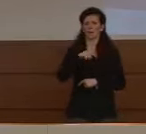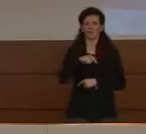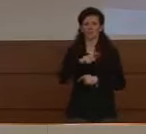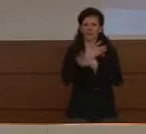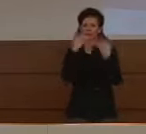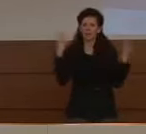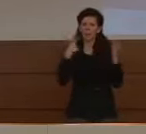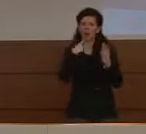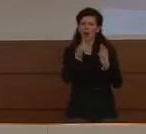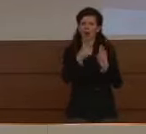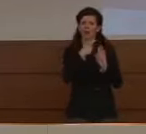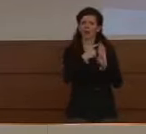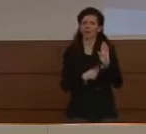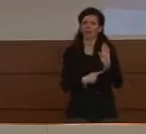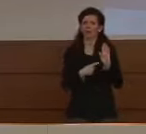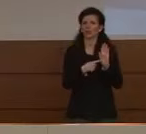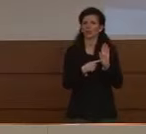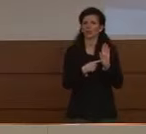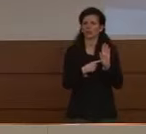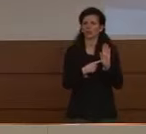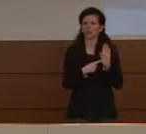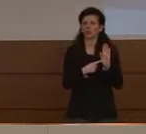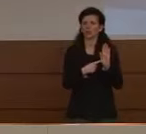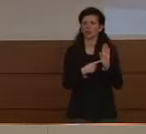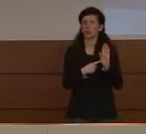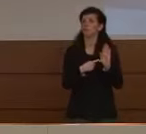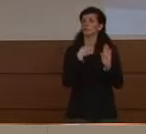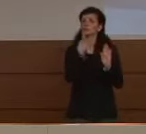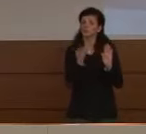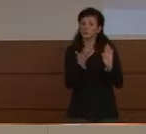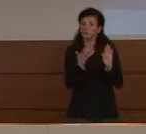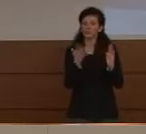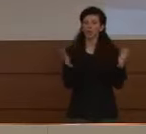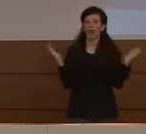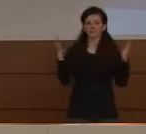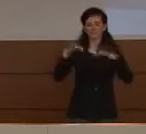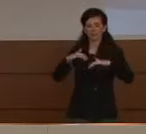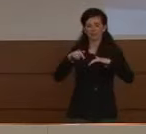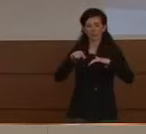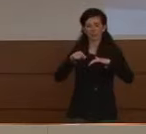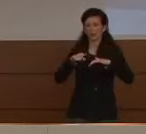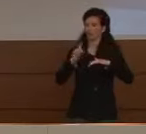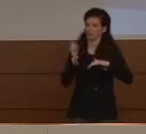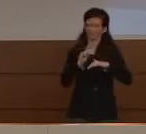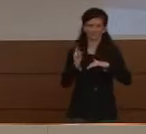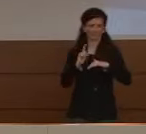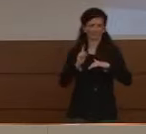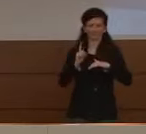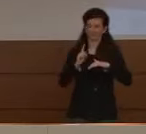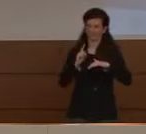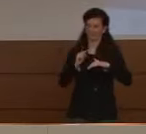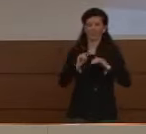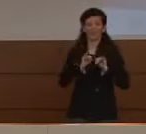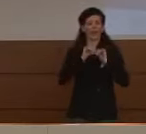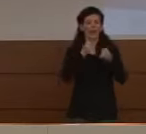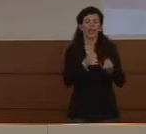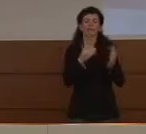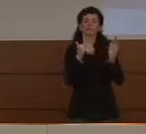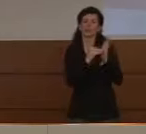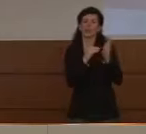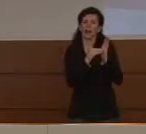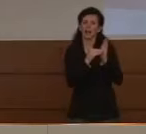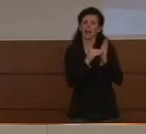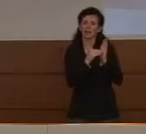che non è consentito fare assembramenti non è consentito uscire di casa se non